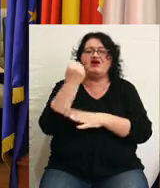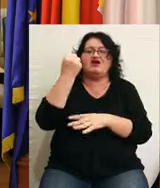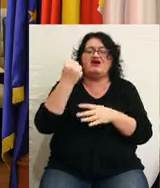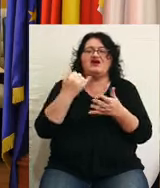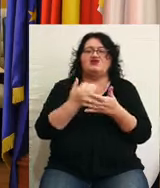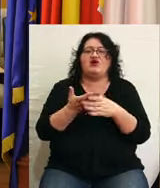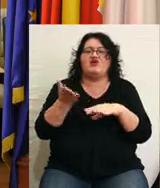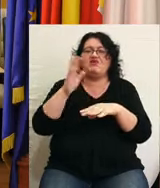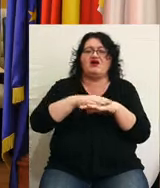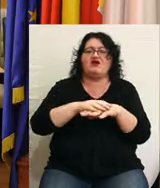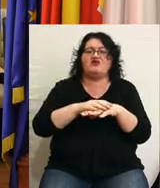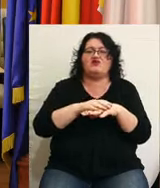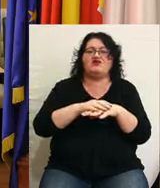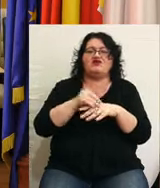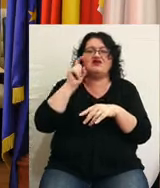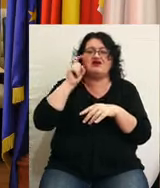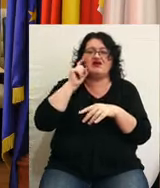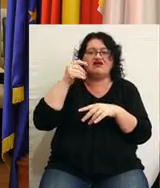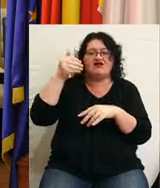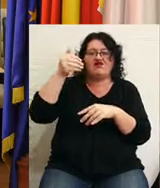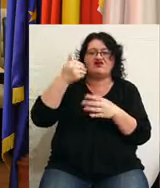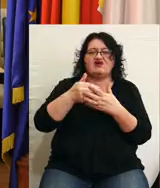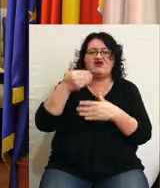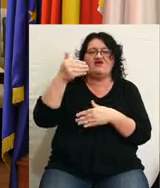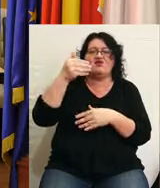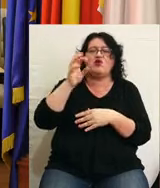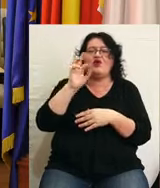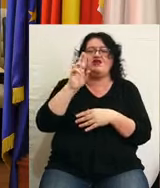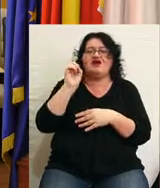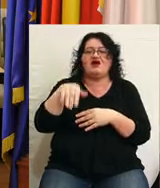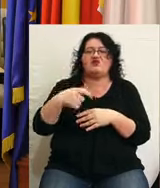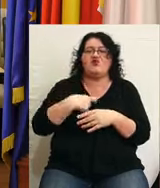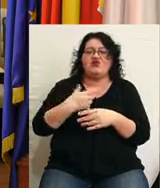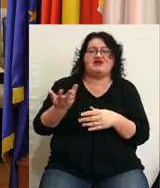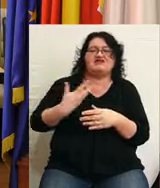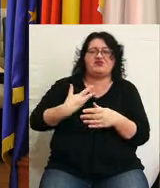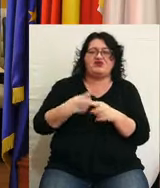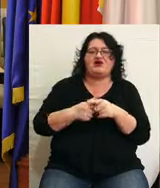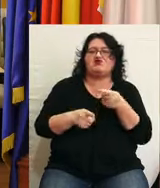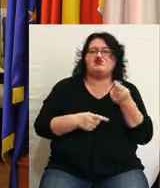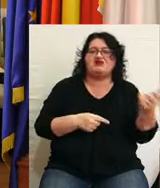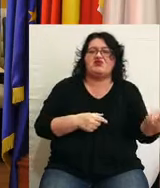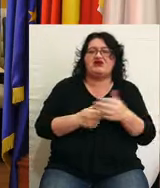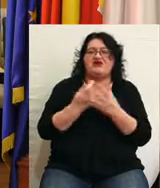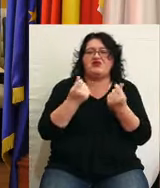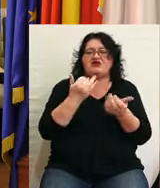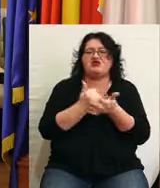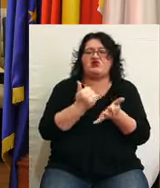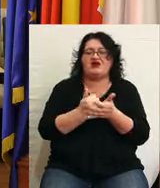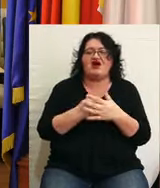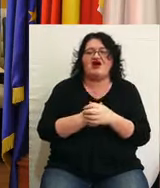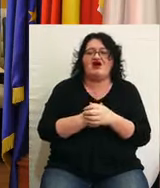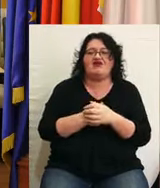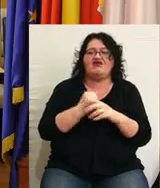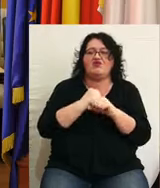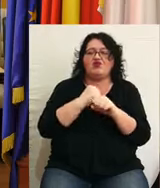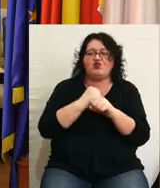încrederea furnizorilor că compania Colterm poate să-și încaseze și să plătească prețul real de